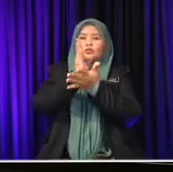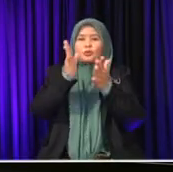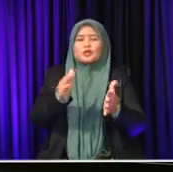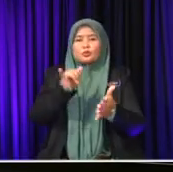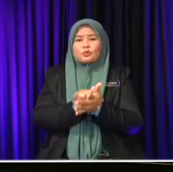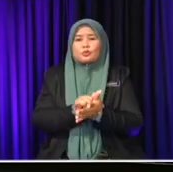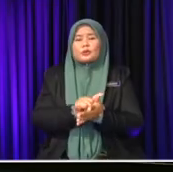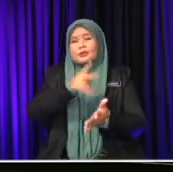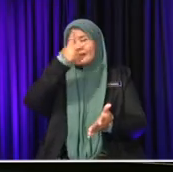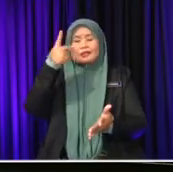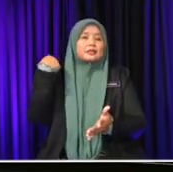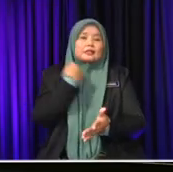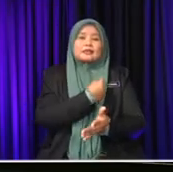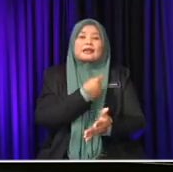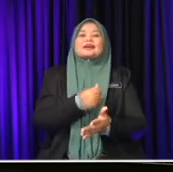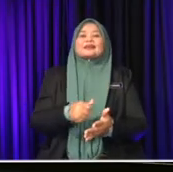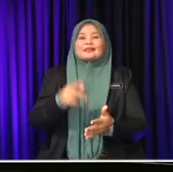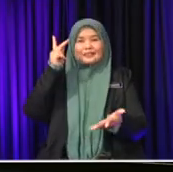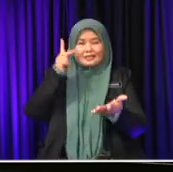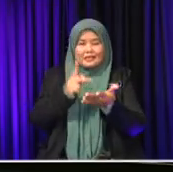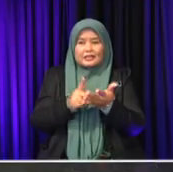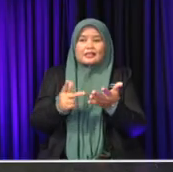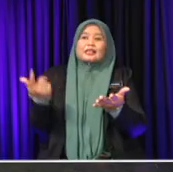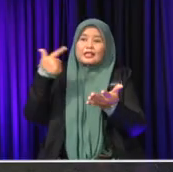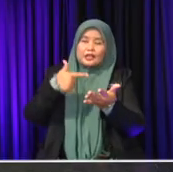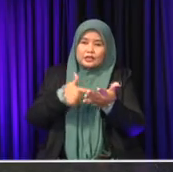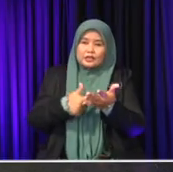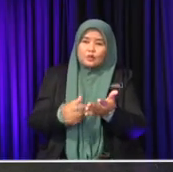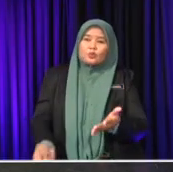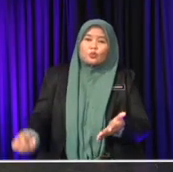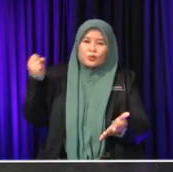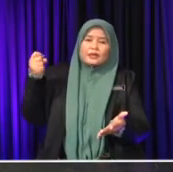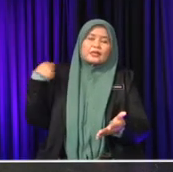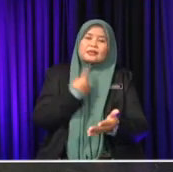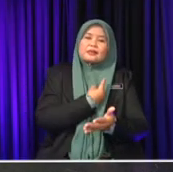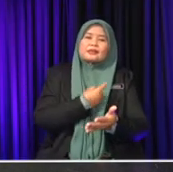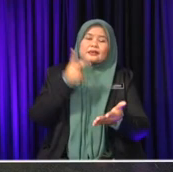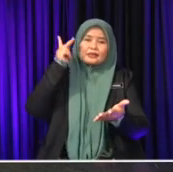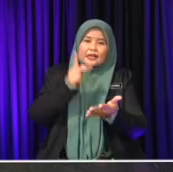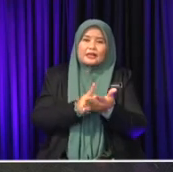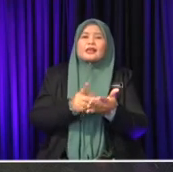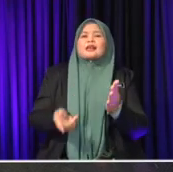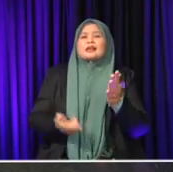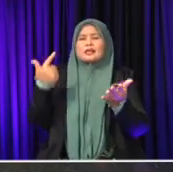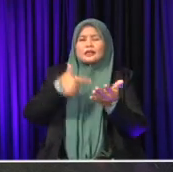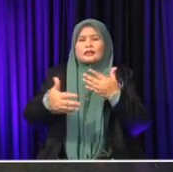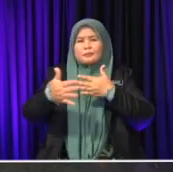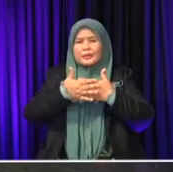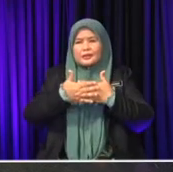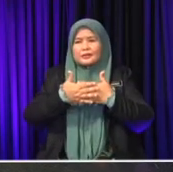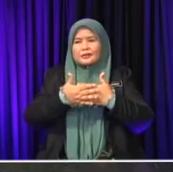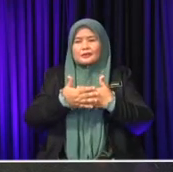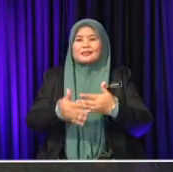sebab kita sudah mengenali lagi Kuat Kita kenal lagi lagi rapat kita itu yang disebut sebagai